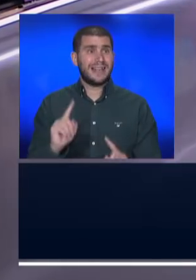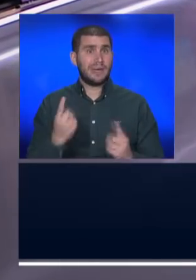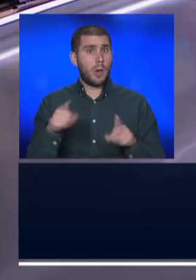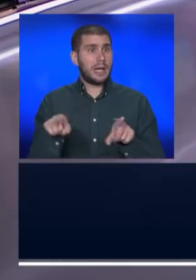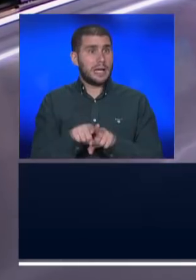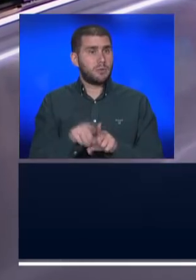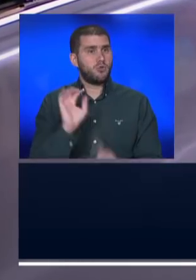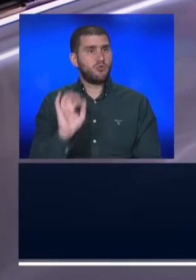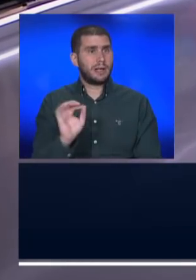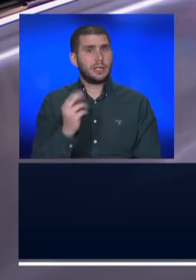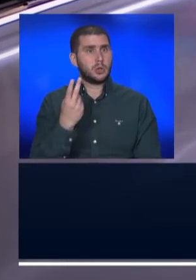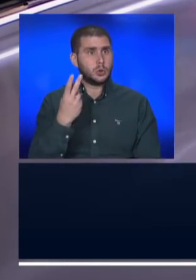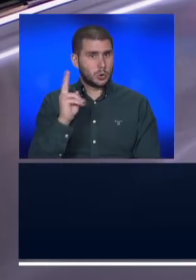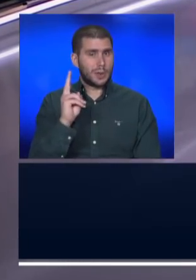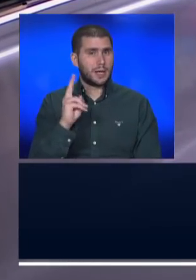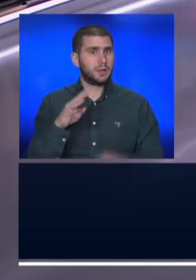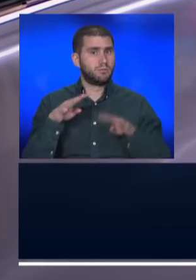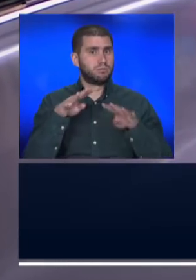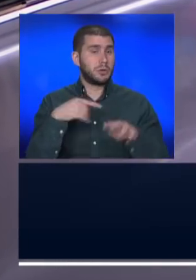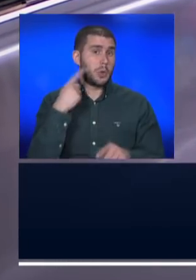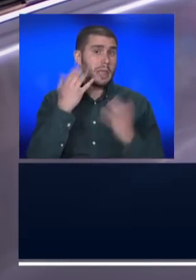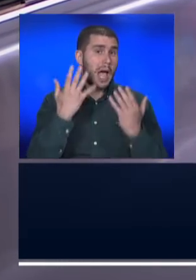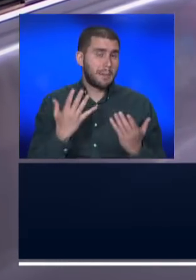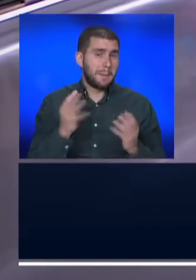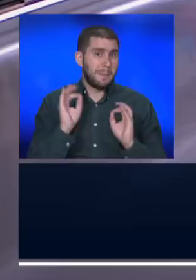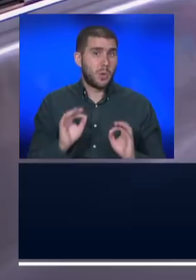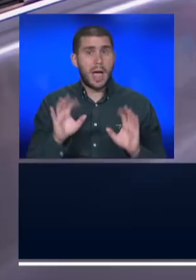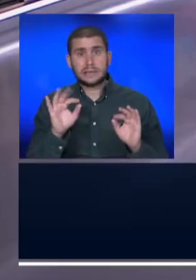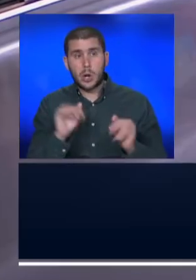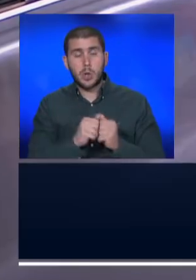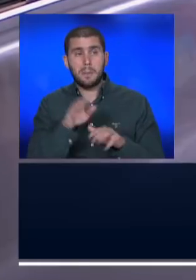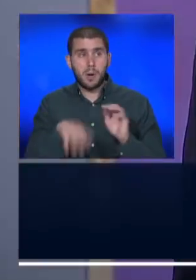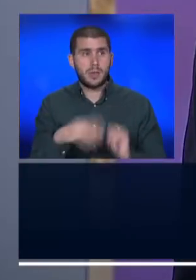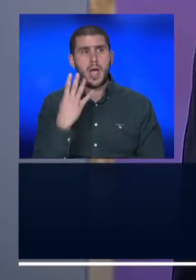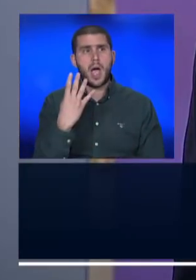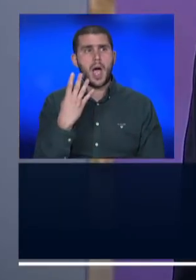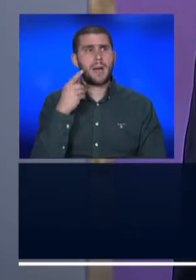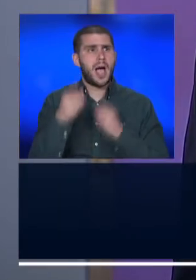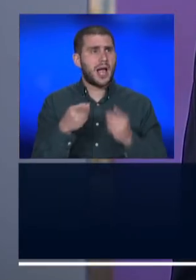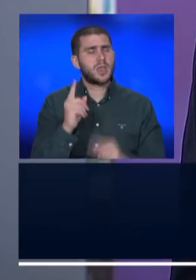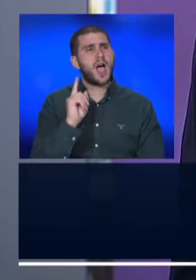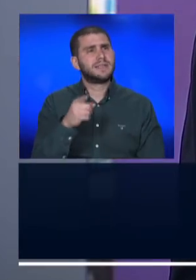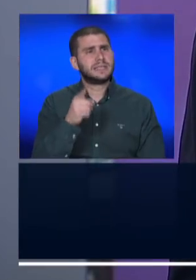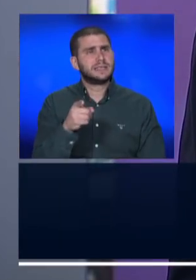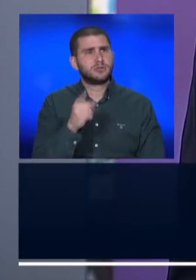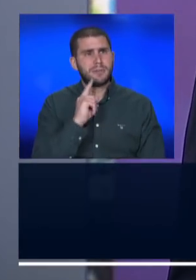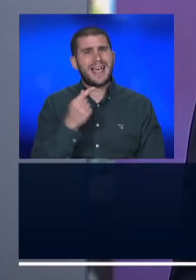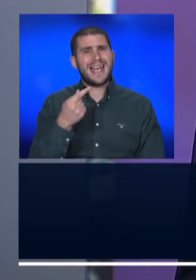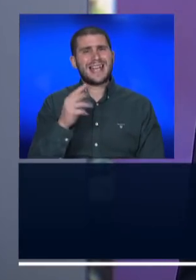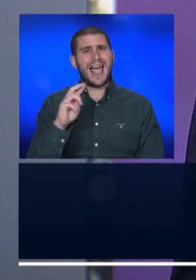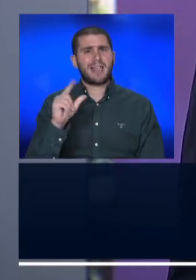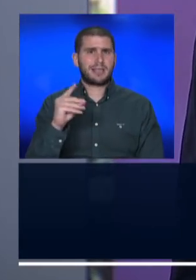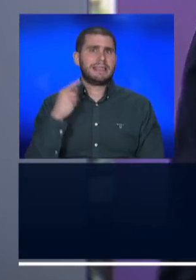יותר מתחים, אני לא יודעת בדיוק כמה נורואים, 10 רקטות פחות, זה רקטות, משהו אחר. זה גרד, גרד זה טיל. זה עד